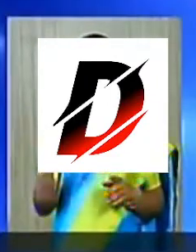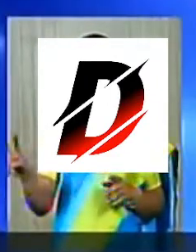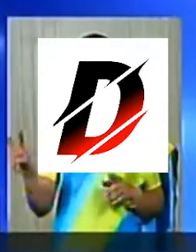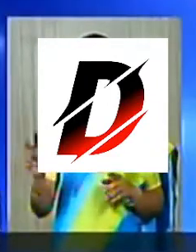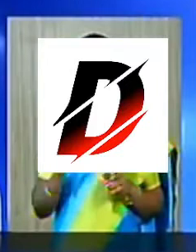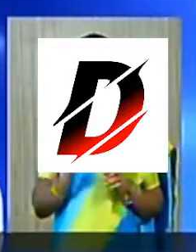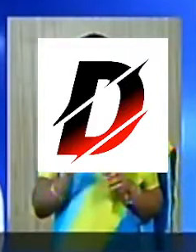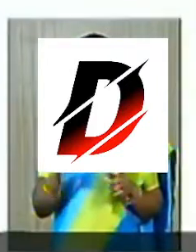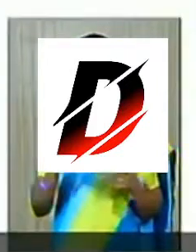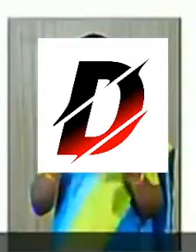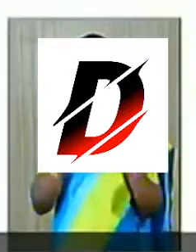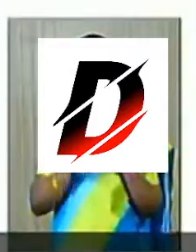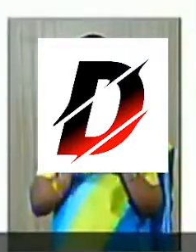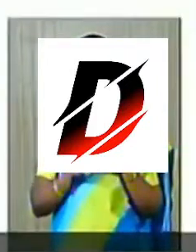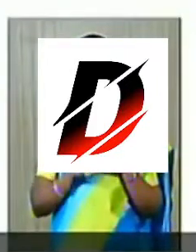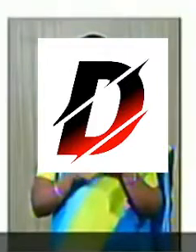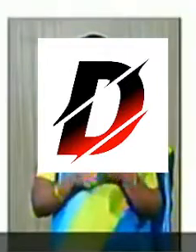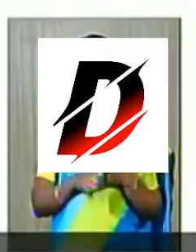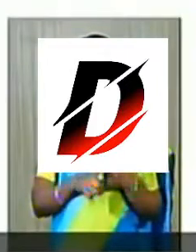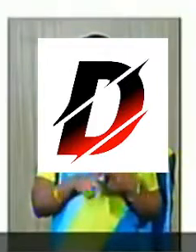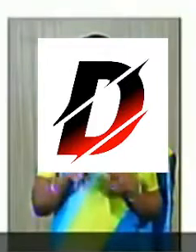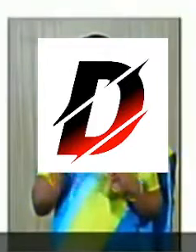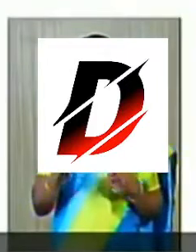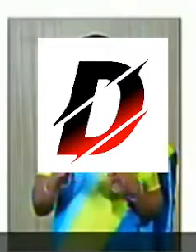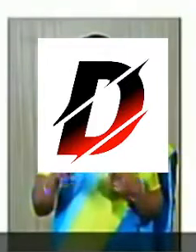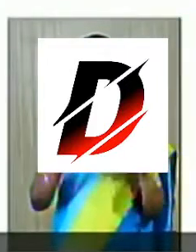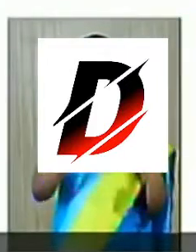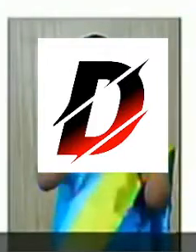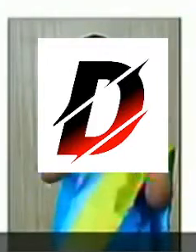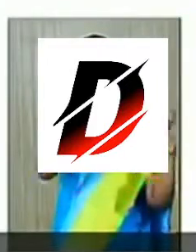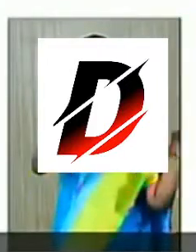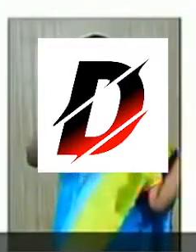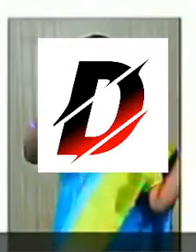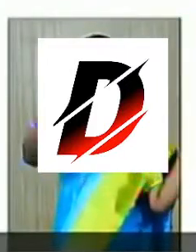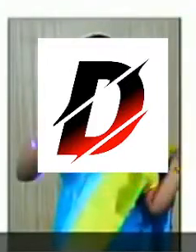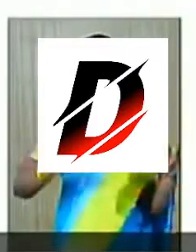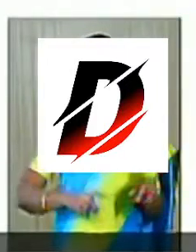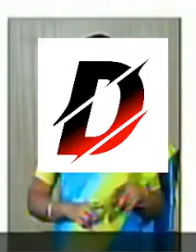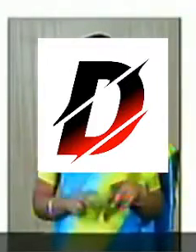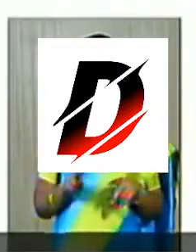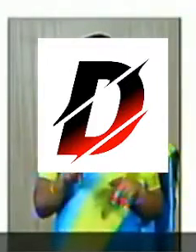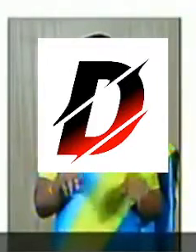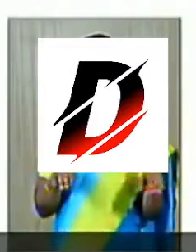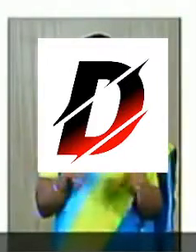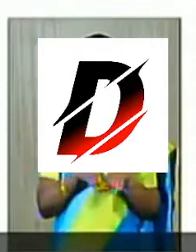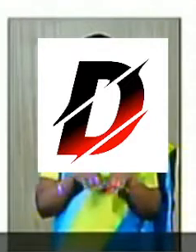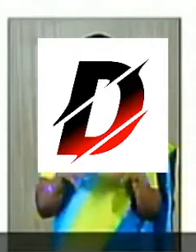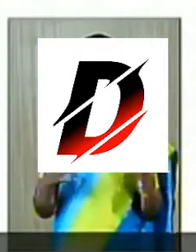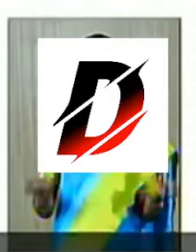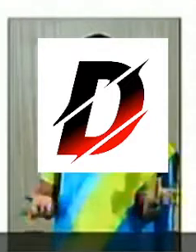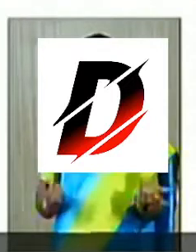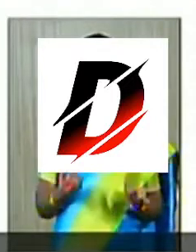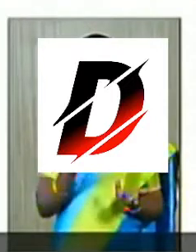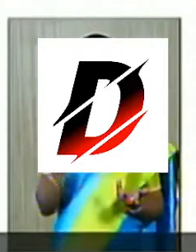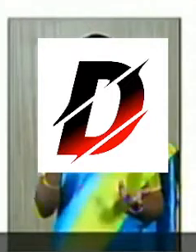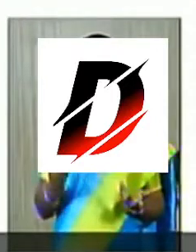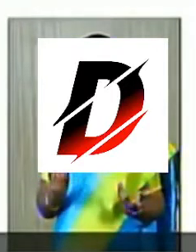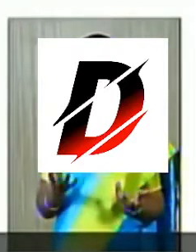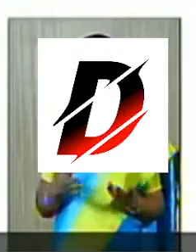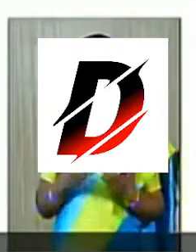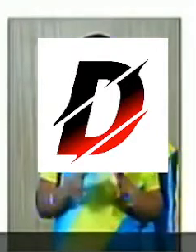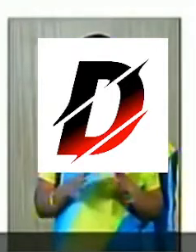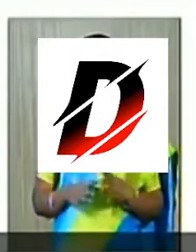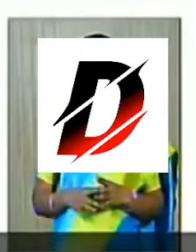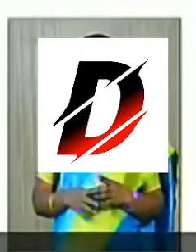வந்து நாம் என்னென்ன முடிவு சொல்லுவோம், இருபடி சமன்பாட்டின் மூலங்கள் இரு சமமற்ற மையங்களாக